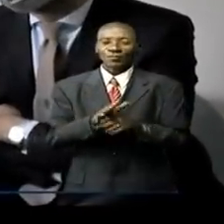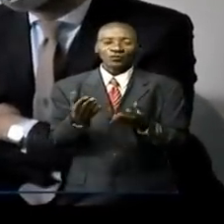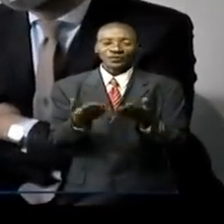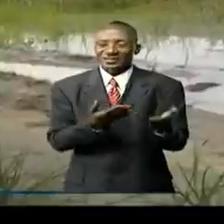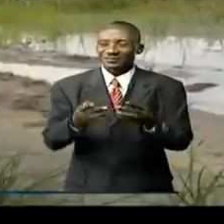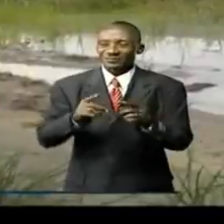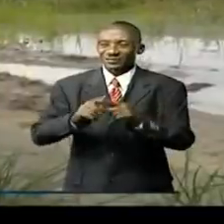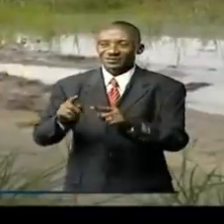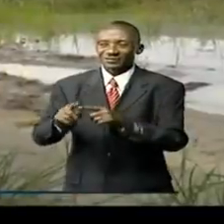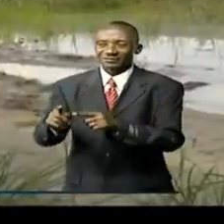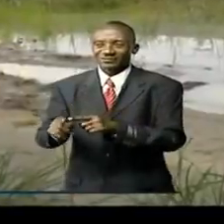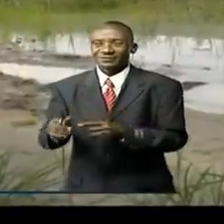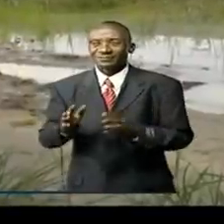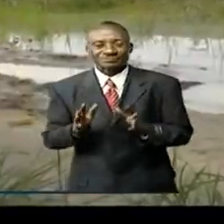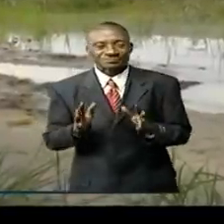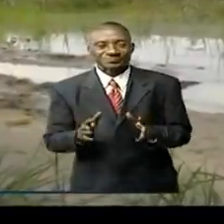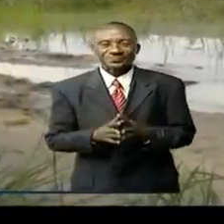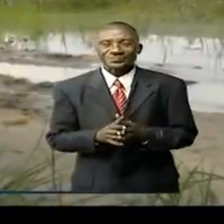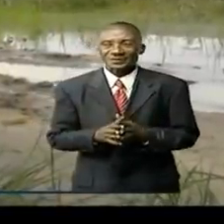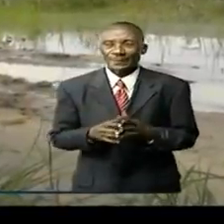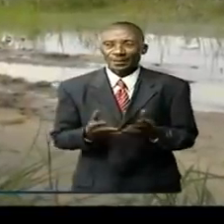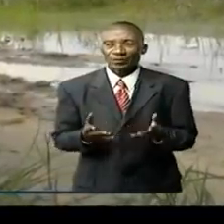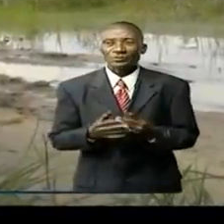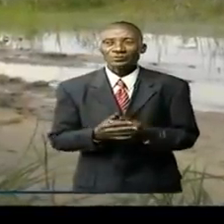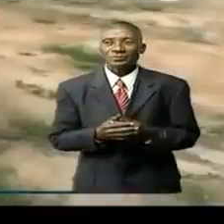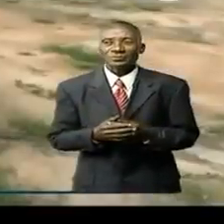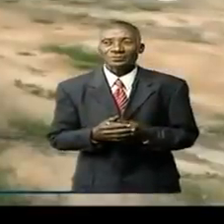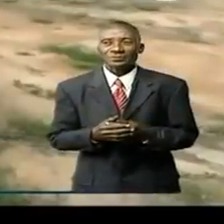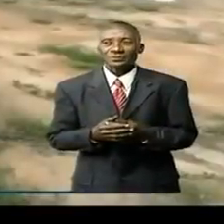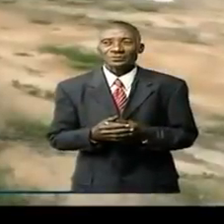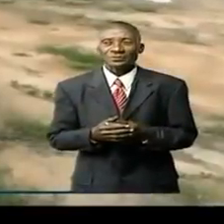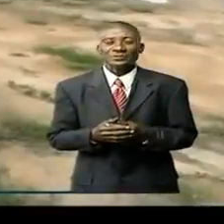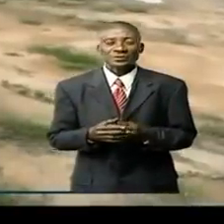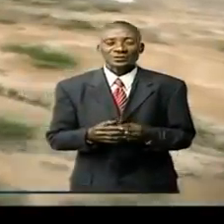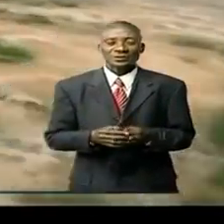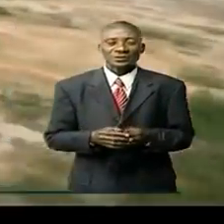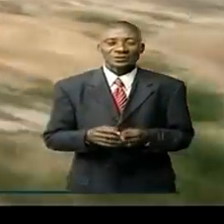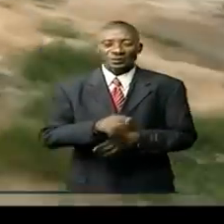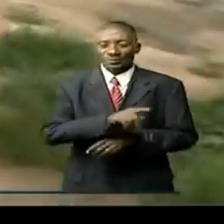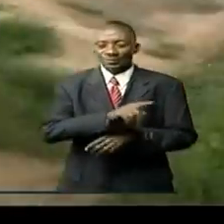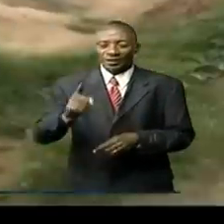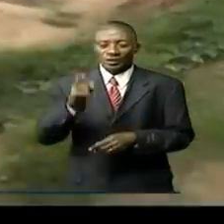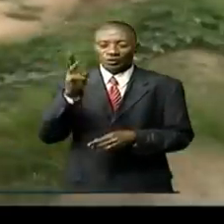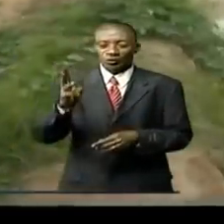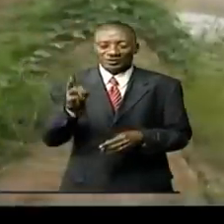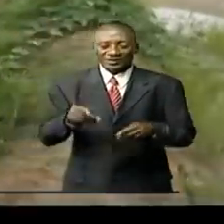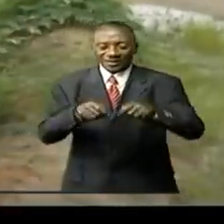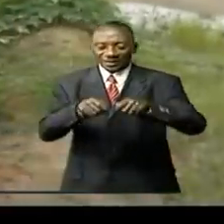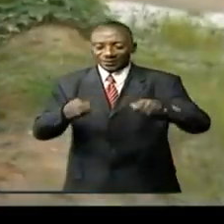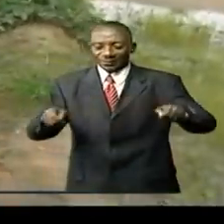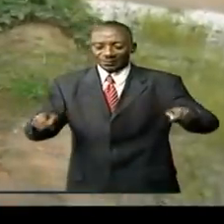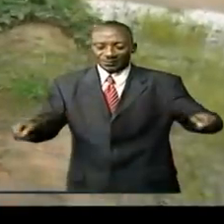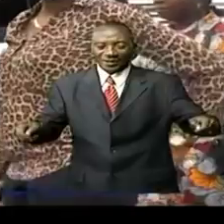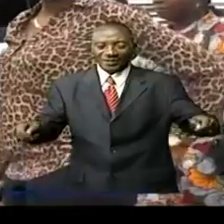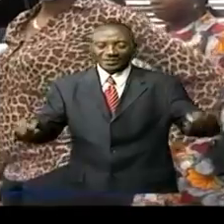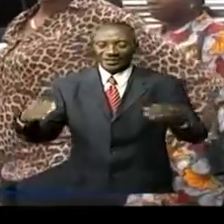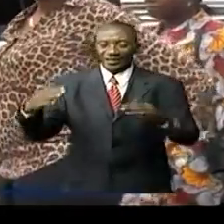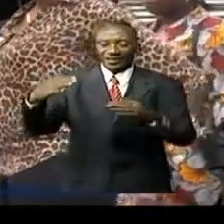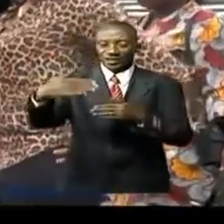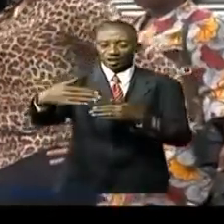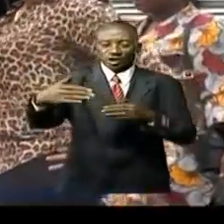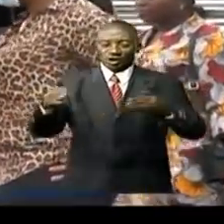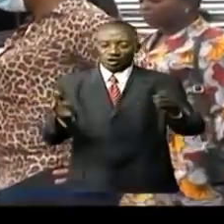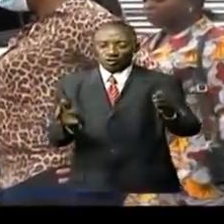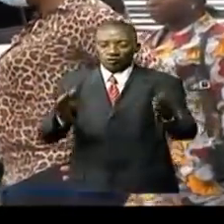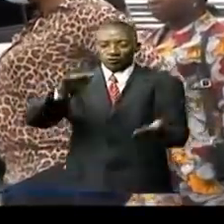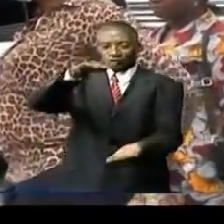francilien. Cette station, d'une capacité de 1300 m³ par jour, sera érigée dans le strict respect des normes